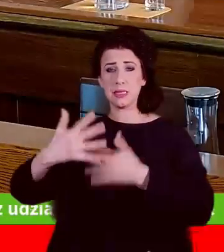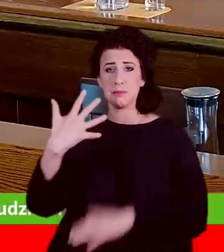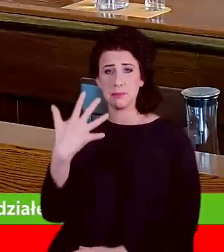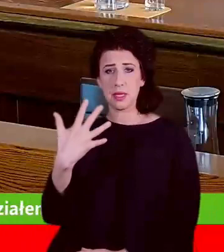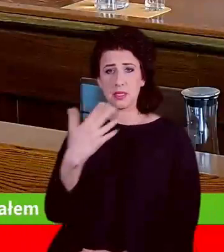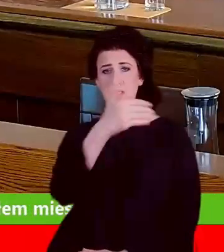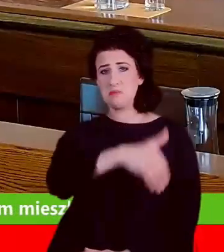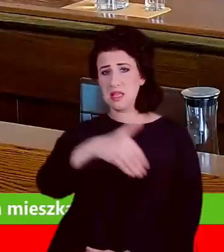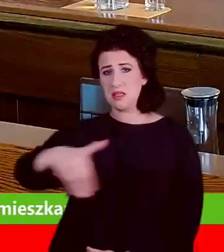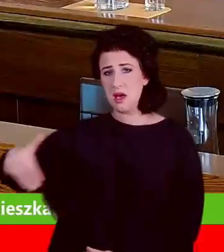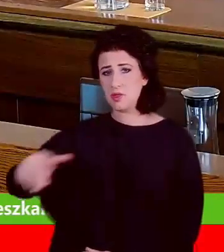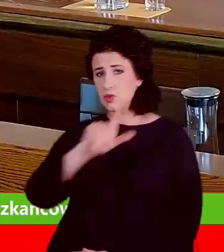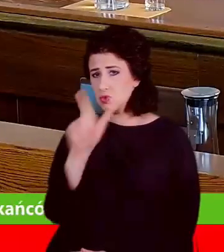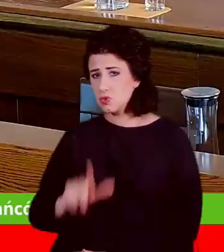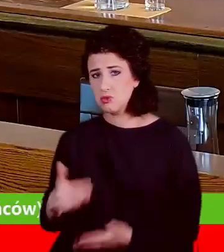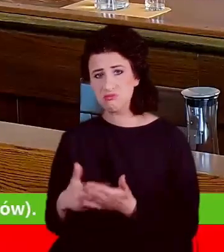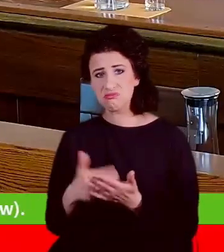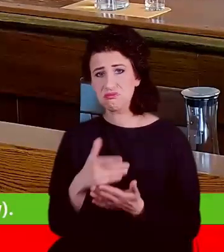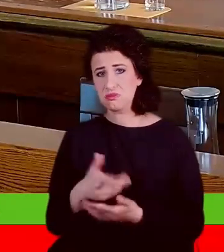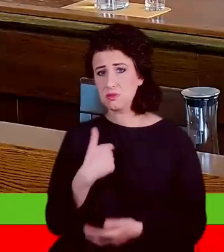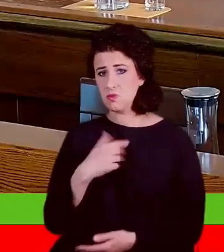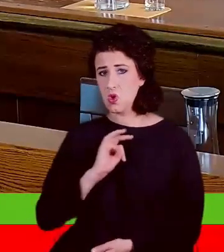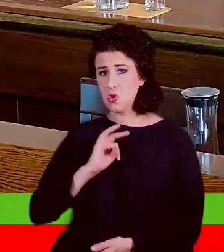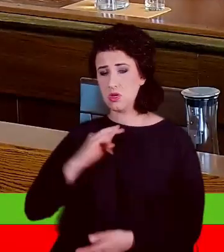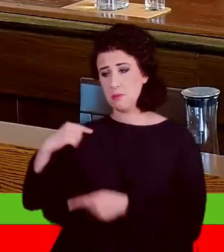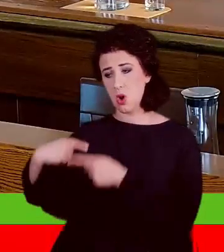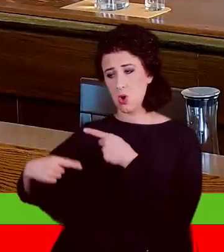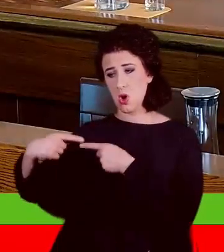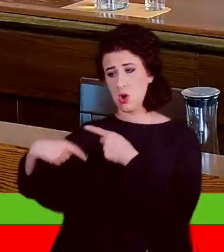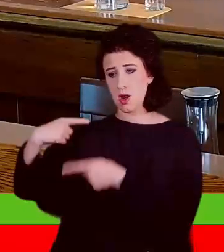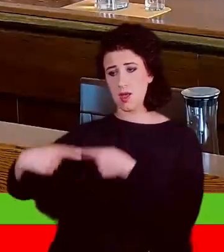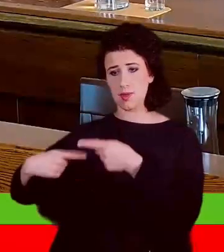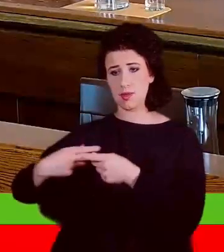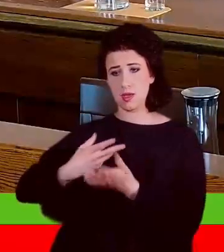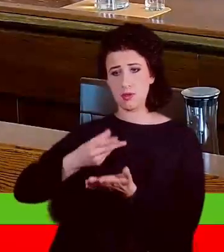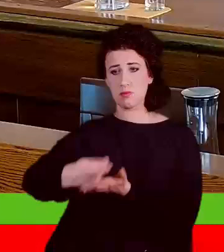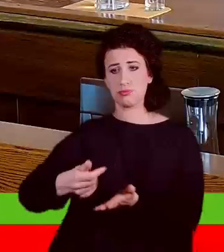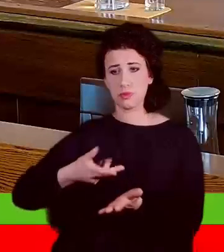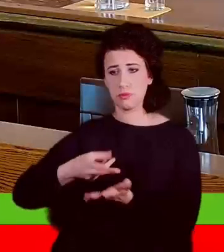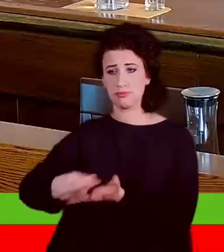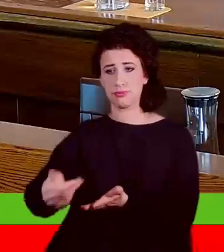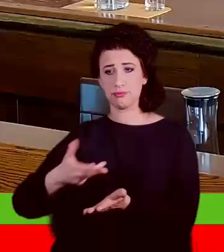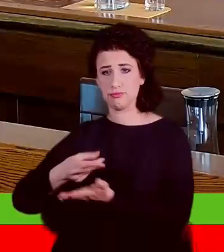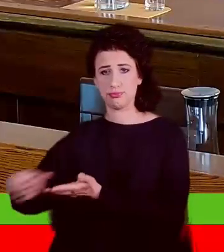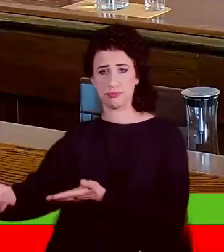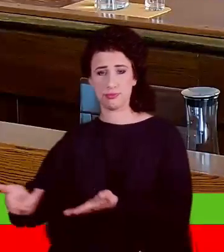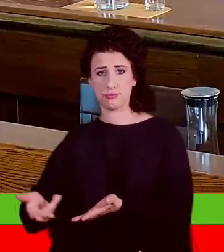złotych, będzie spłacać moje pokolenie i pokolenie to, które moje pokolenie